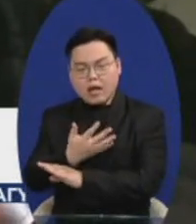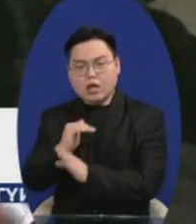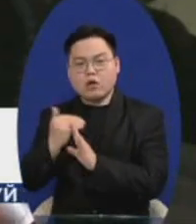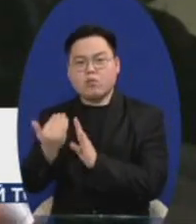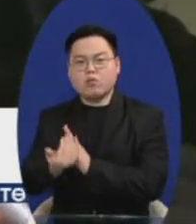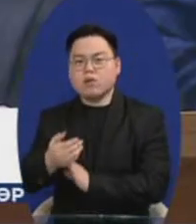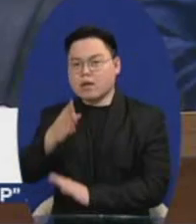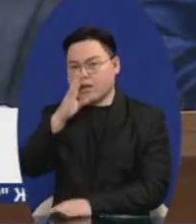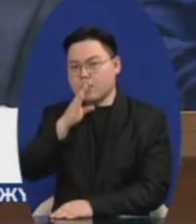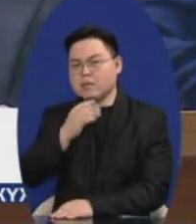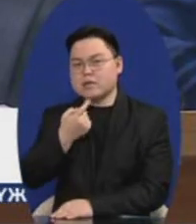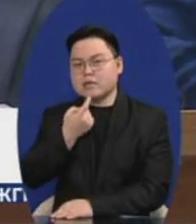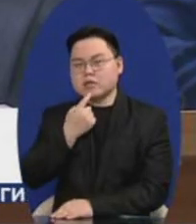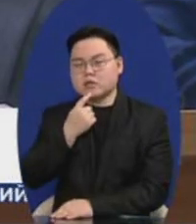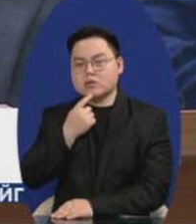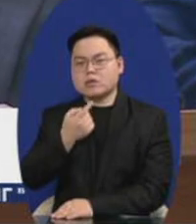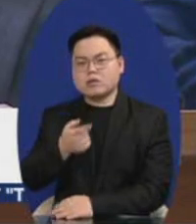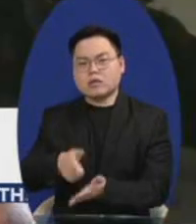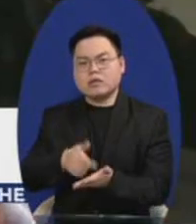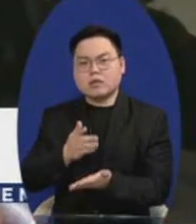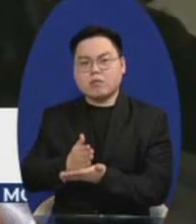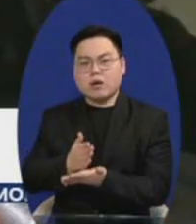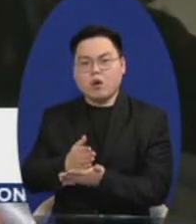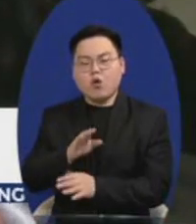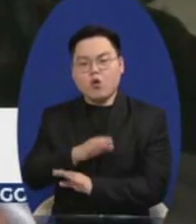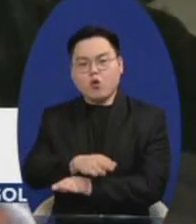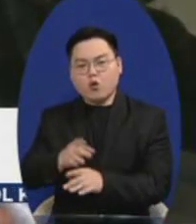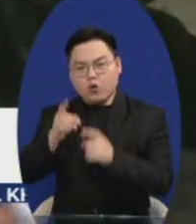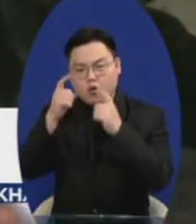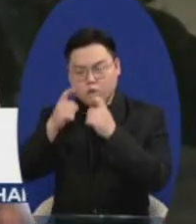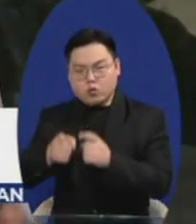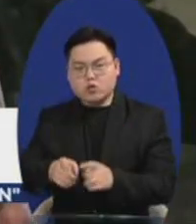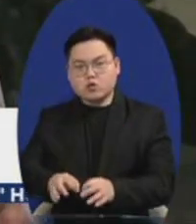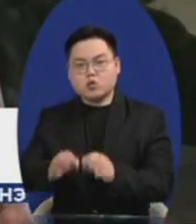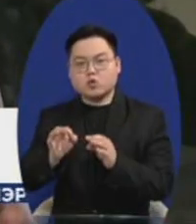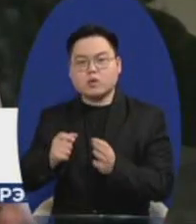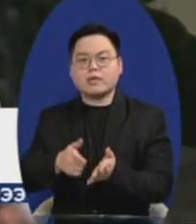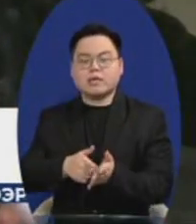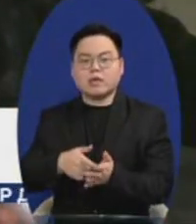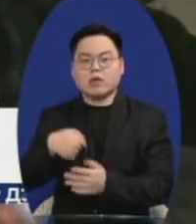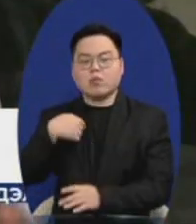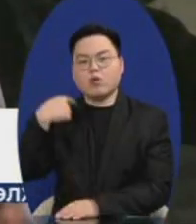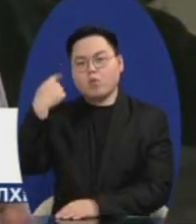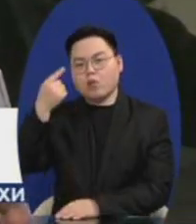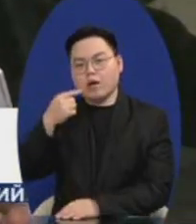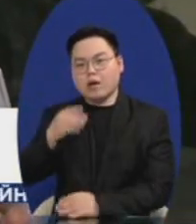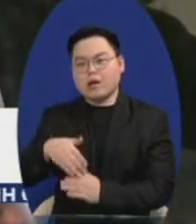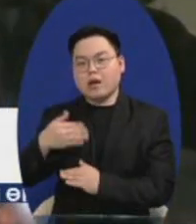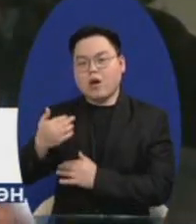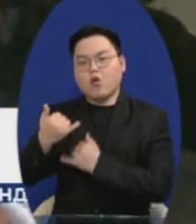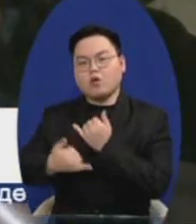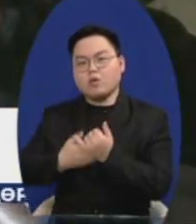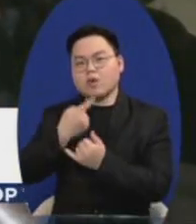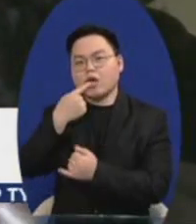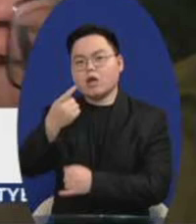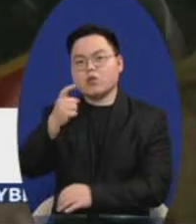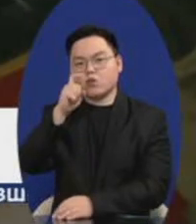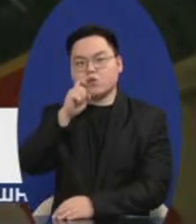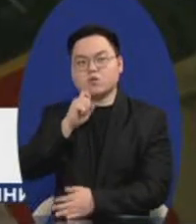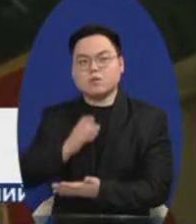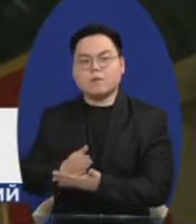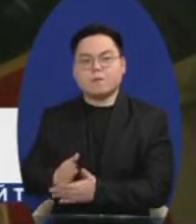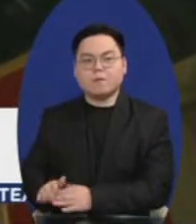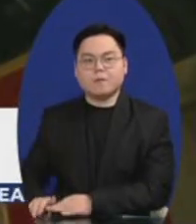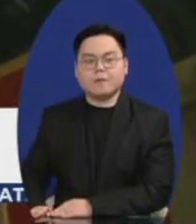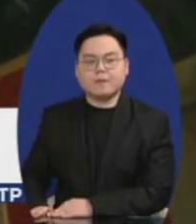хүүхдийнхаа хүмүүжил төлөвшил зохицуулалтанд хэрэгтэй юм болоо гэж би боддөг юм аа. Энийг тэгээд цааш нь уламжилж өгөөч ээ гэж хүсэх байна. Эсвэл